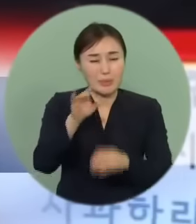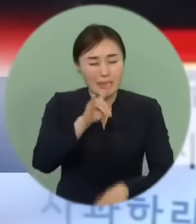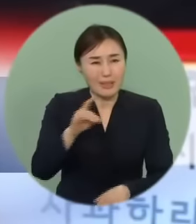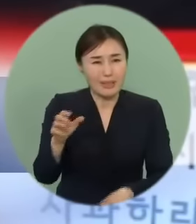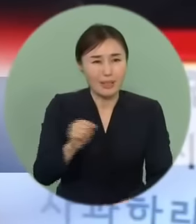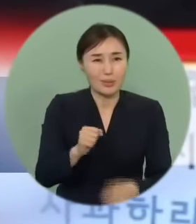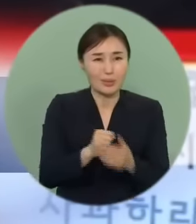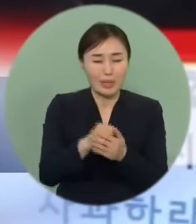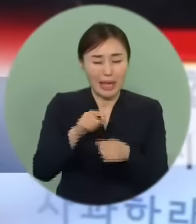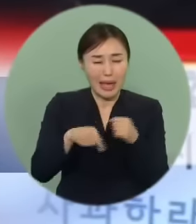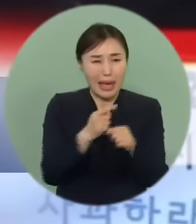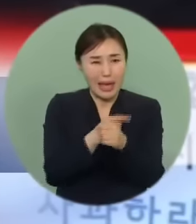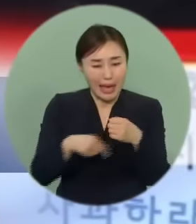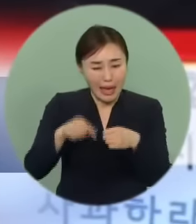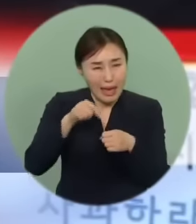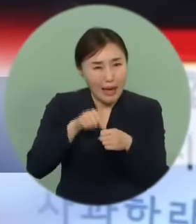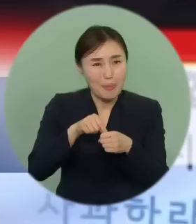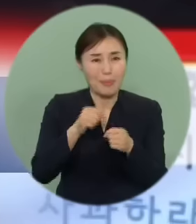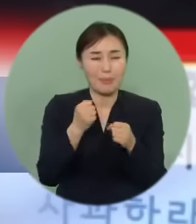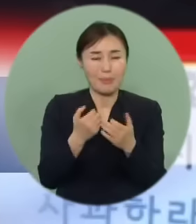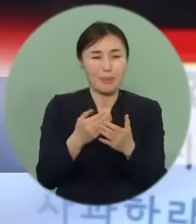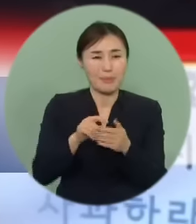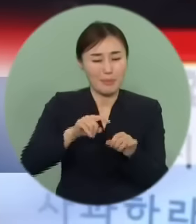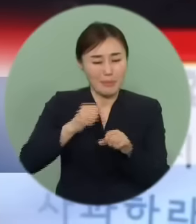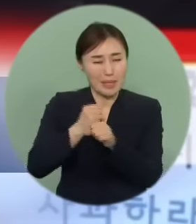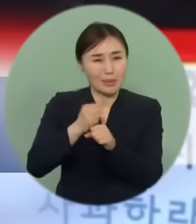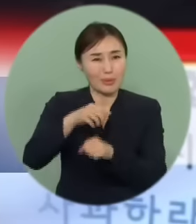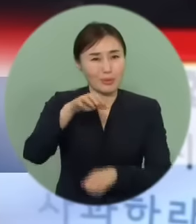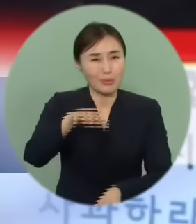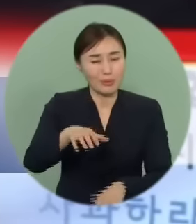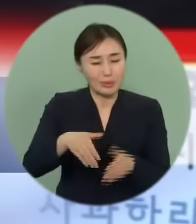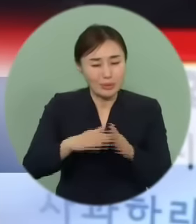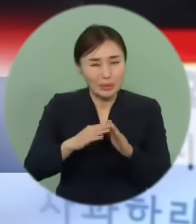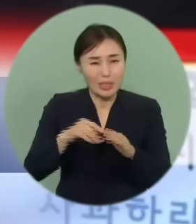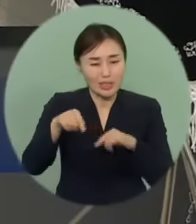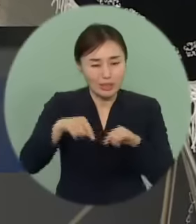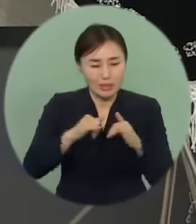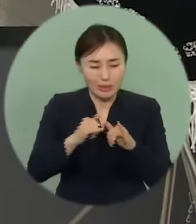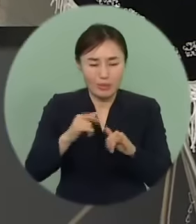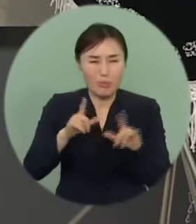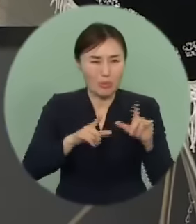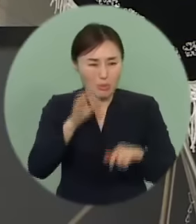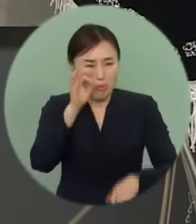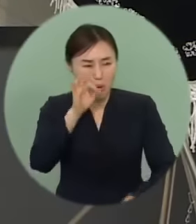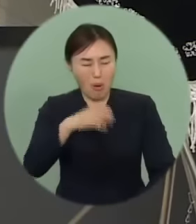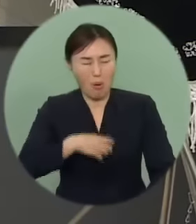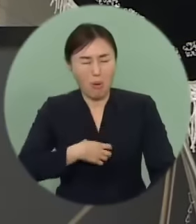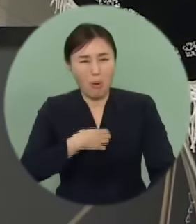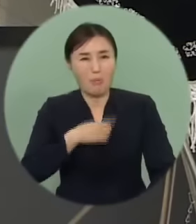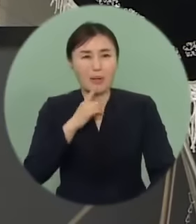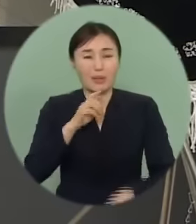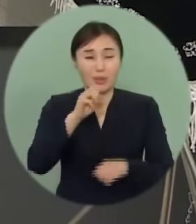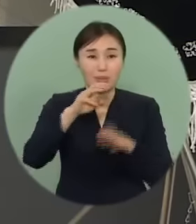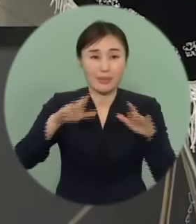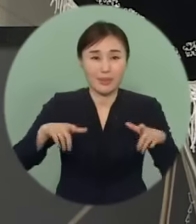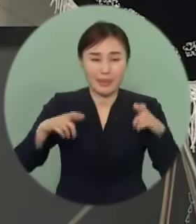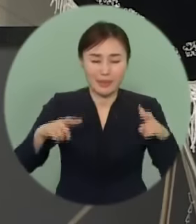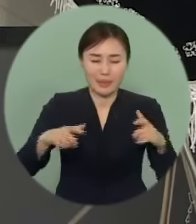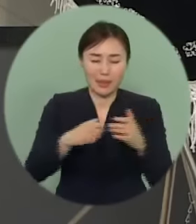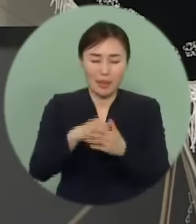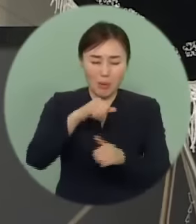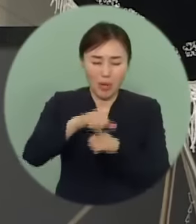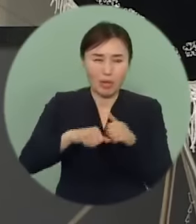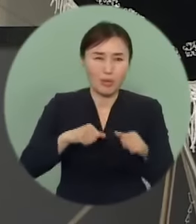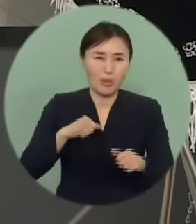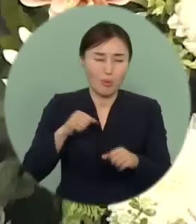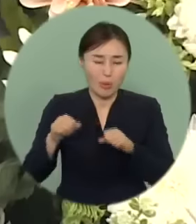건설해야 한다는 주장을 하는 일부 정치권의 모습에 우리는 경악을 금할 수 없다. 광주 전남 지역에서 환경운동에